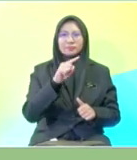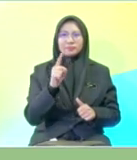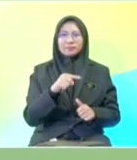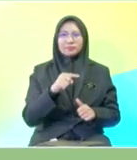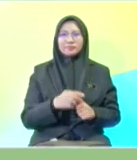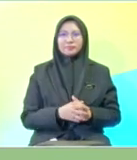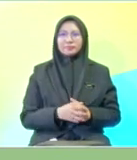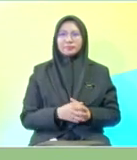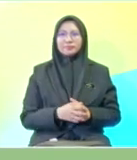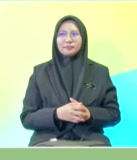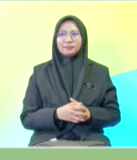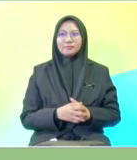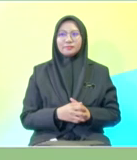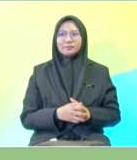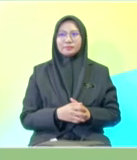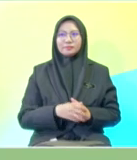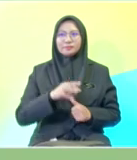yang kedua